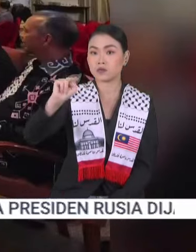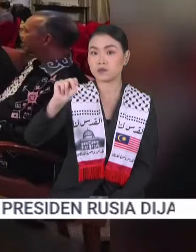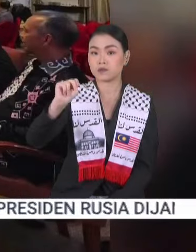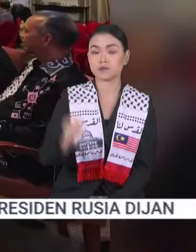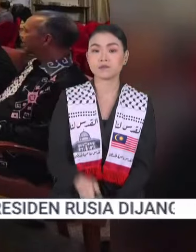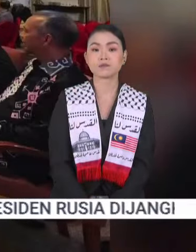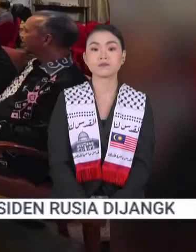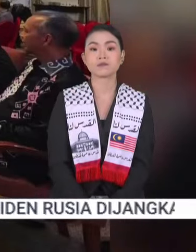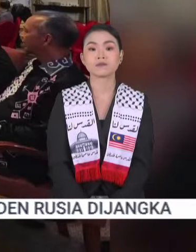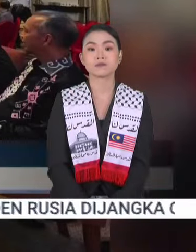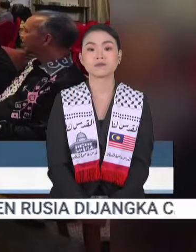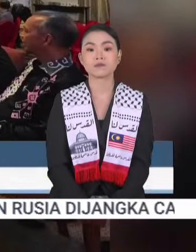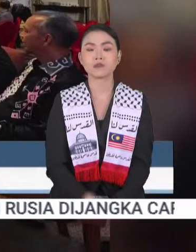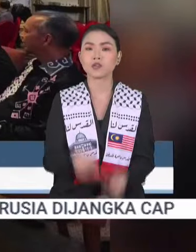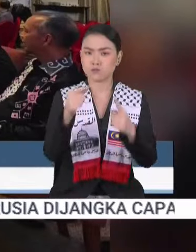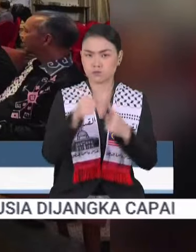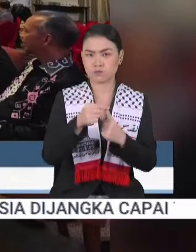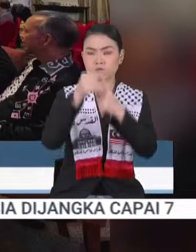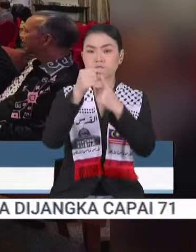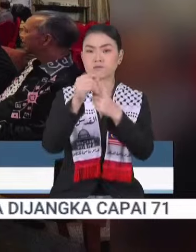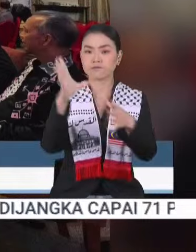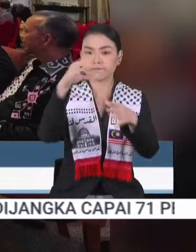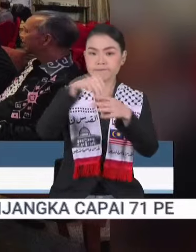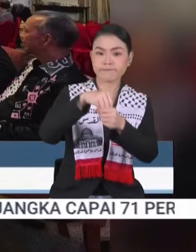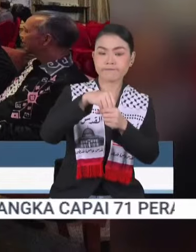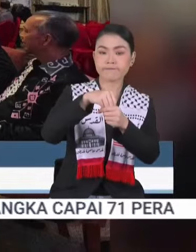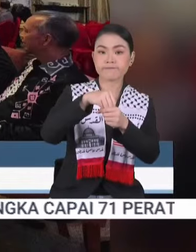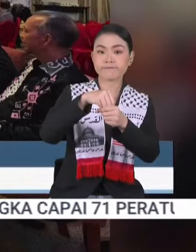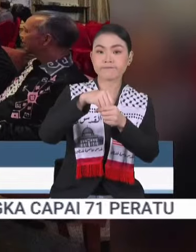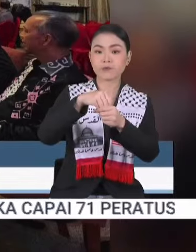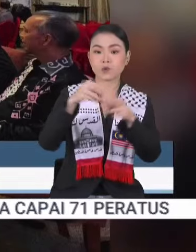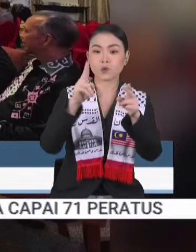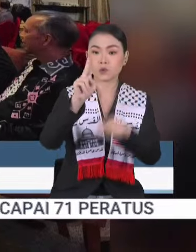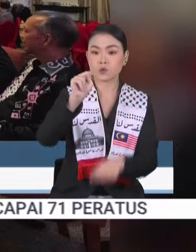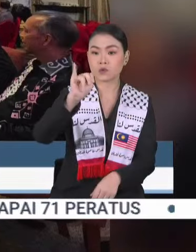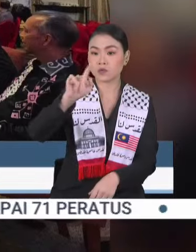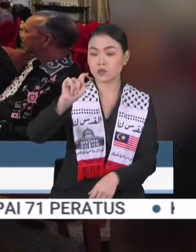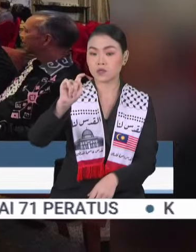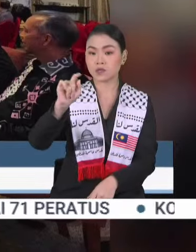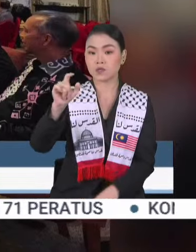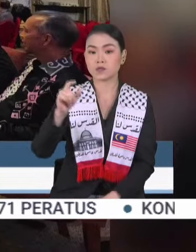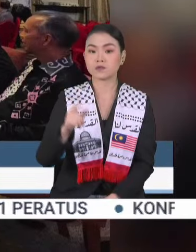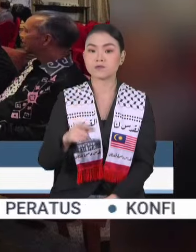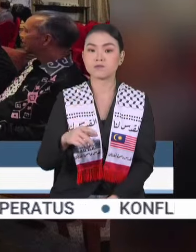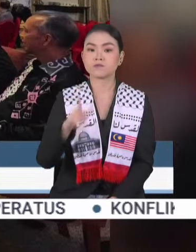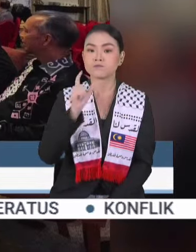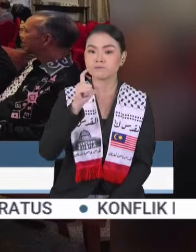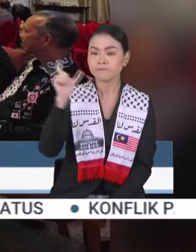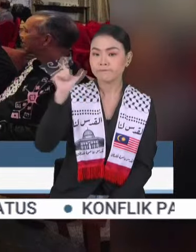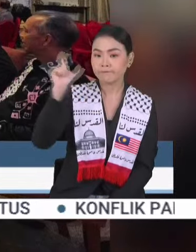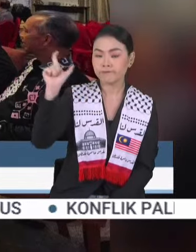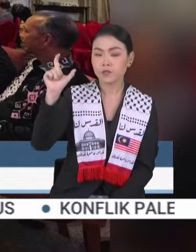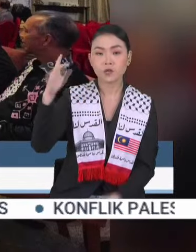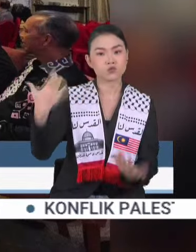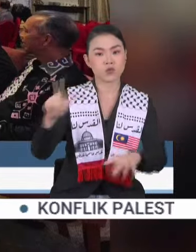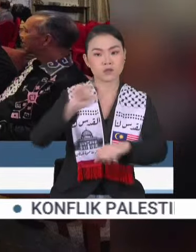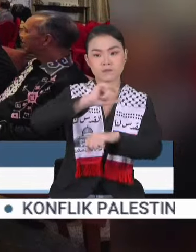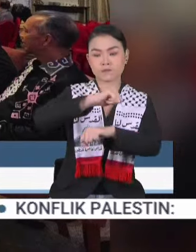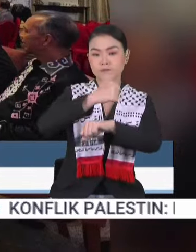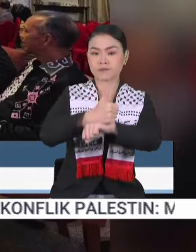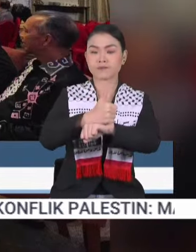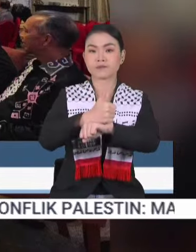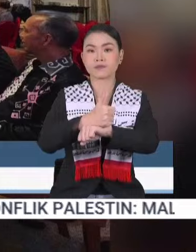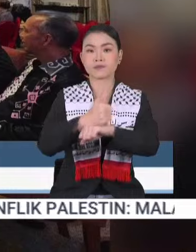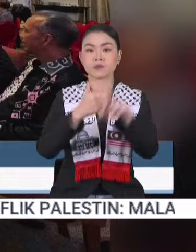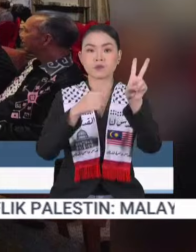dormore ini terutama sekali melibatkan unit hal ehwal agama-agama lain Uni yang ditubuhkan sejak 2017